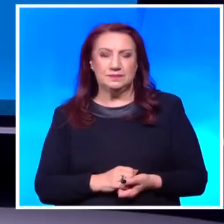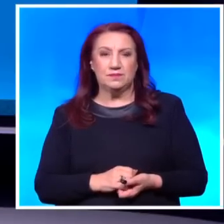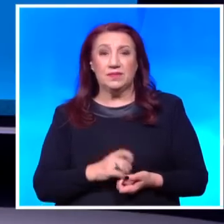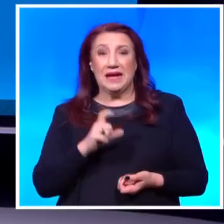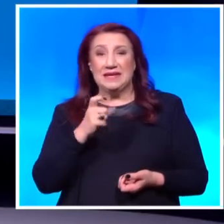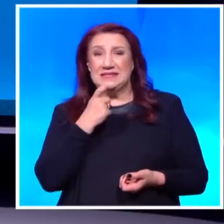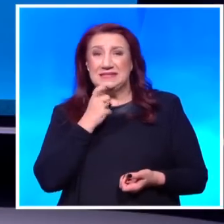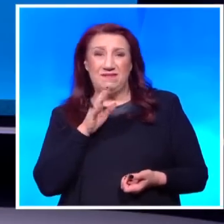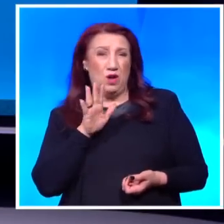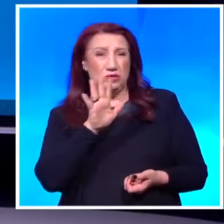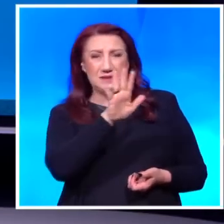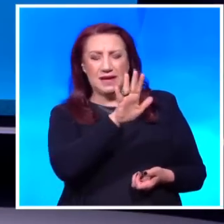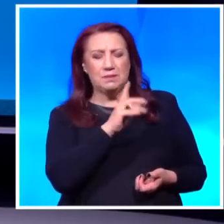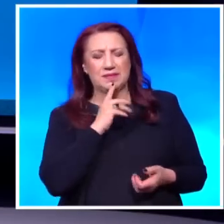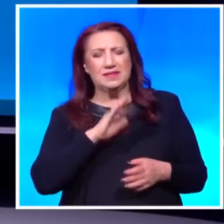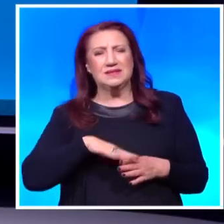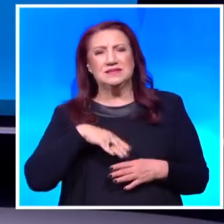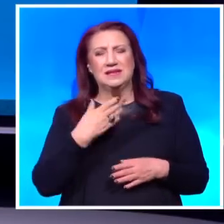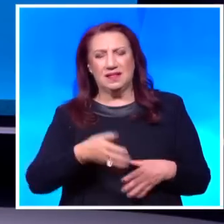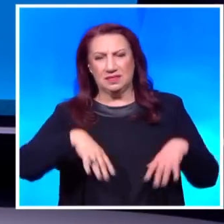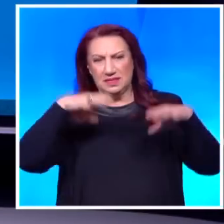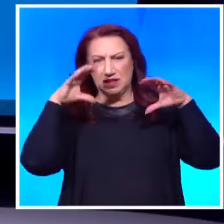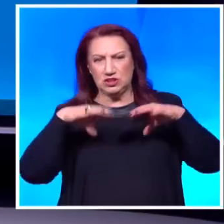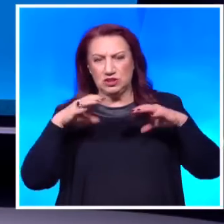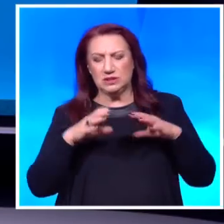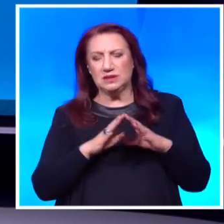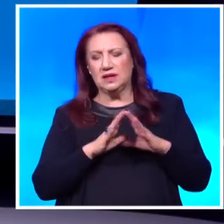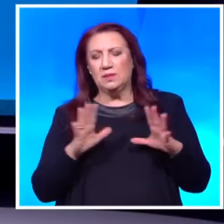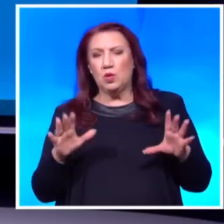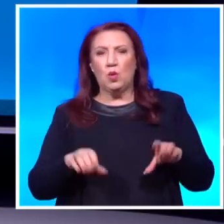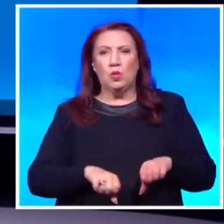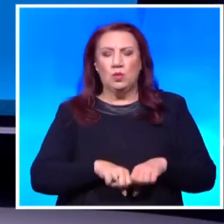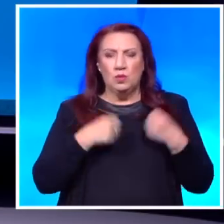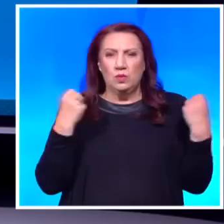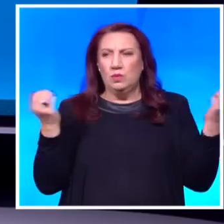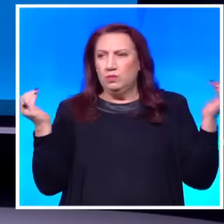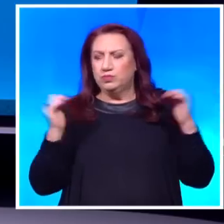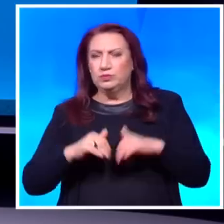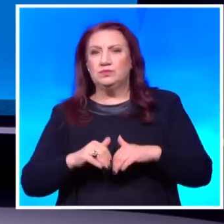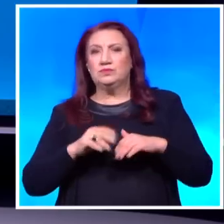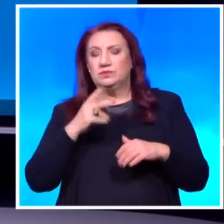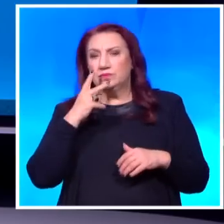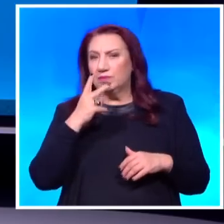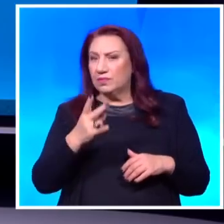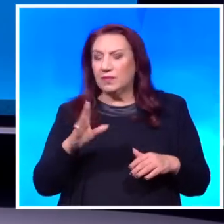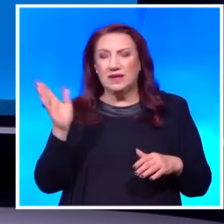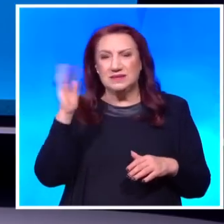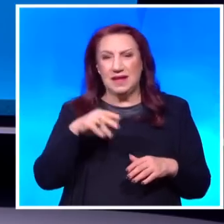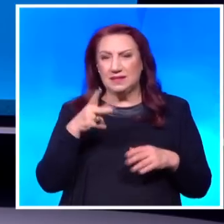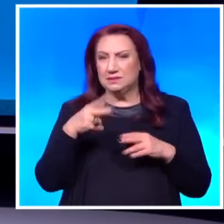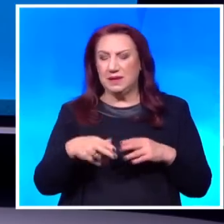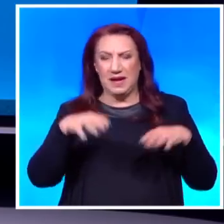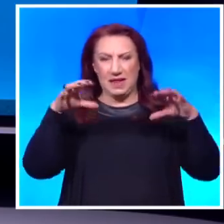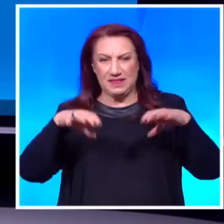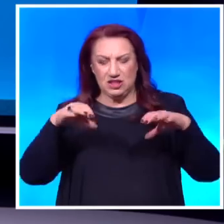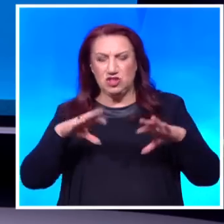Северозападът след пороите, огромни щети и човешки трагедии. След водното бедствие започна разчистването на калта и тинята.